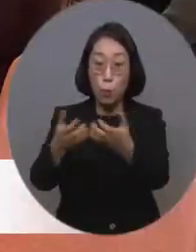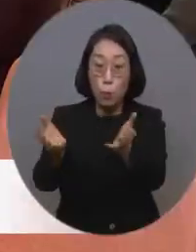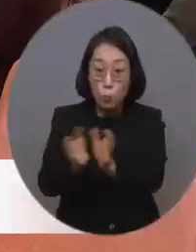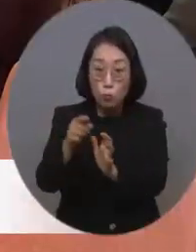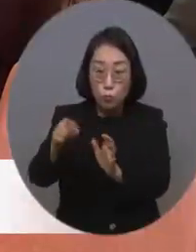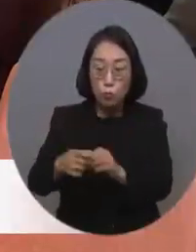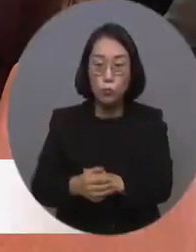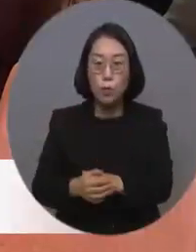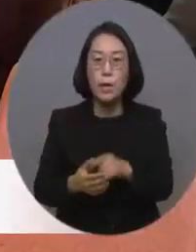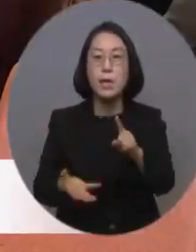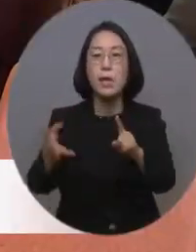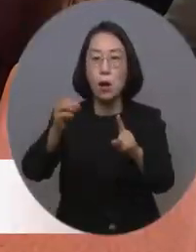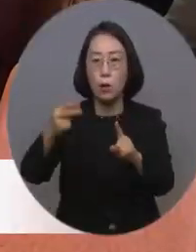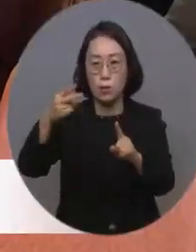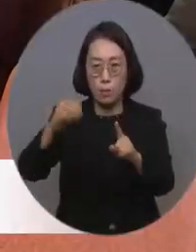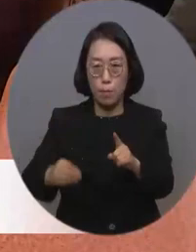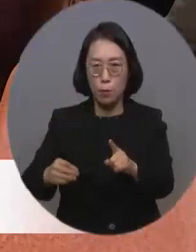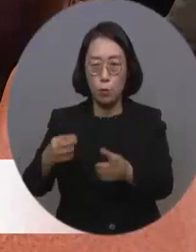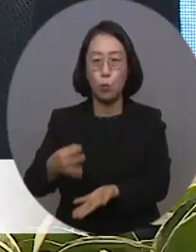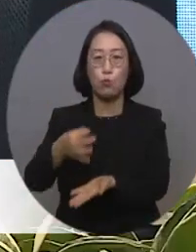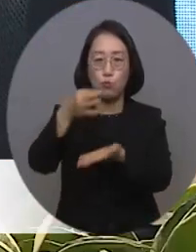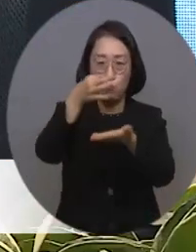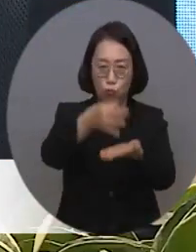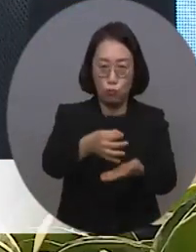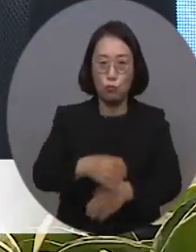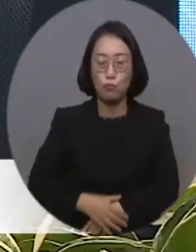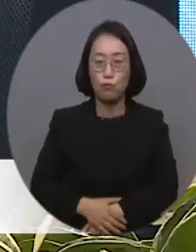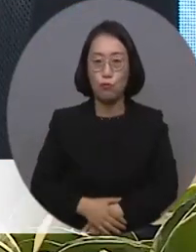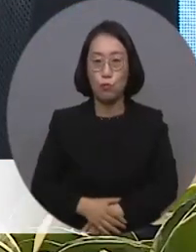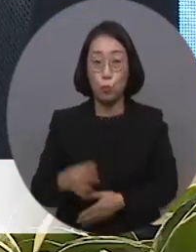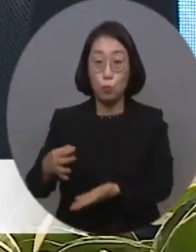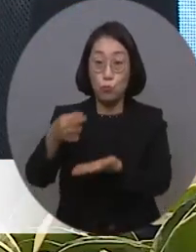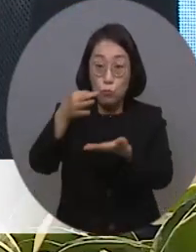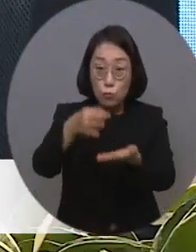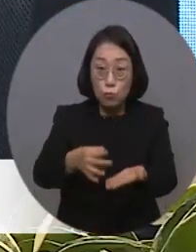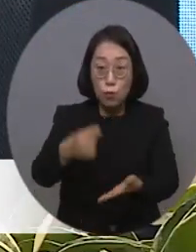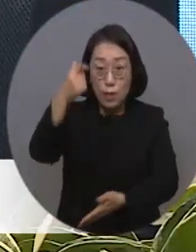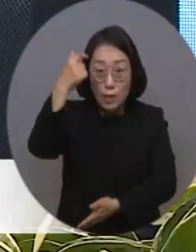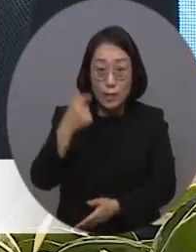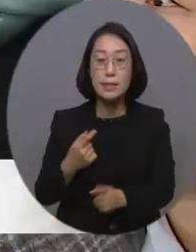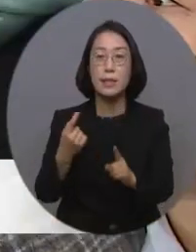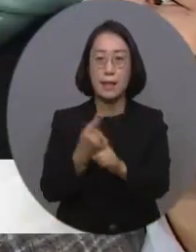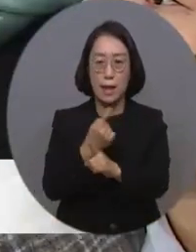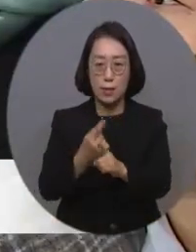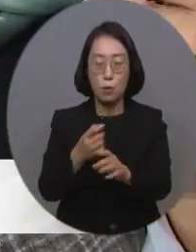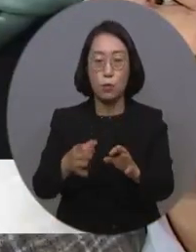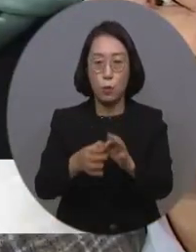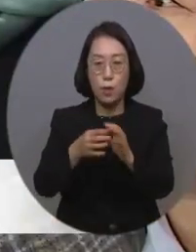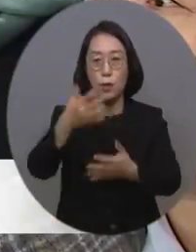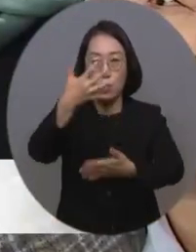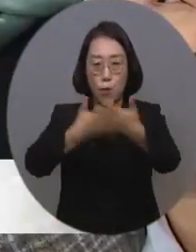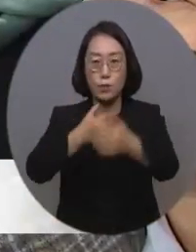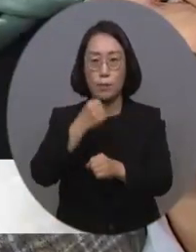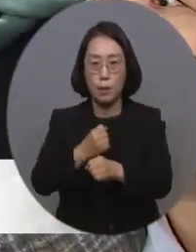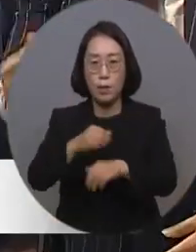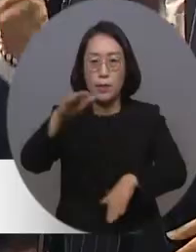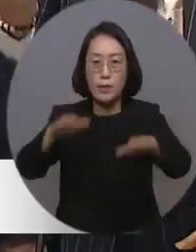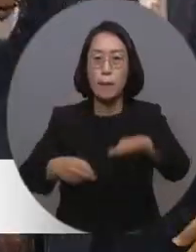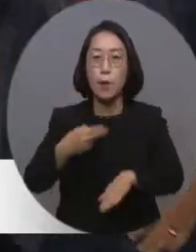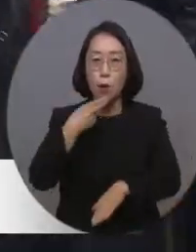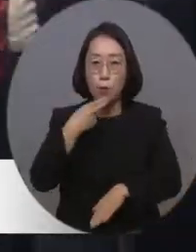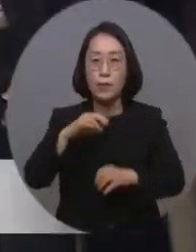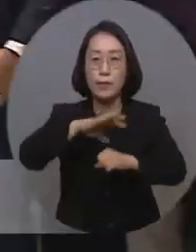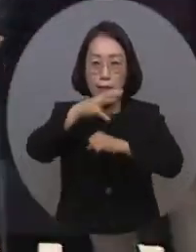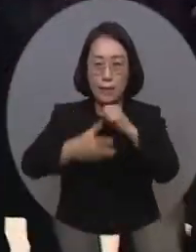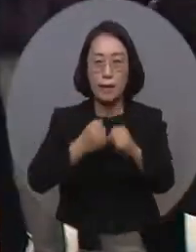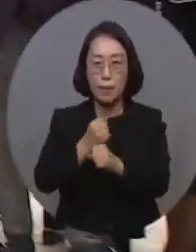위한 약 1억 2천만원을 전달했습니다 지원금은 인식개선 관련 콘텐츠를 제작하고 차별 없는 세상을